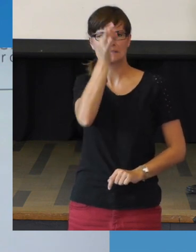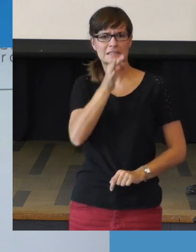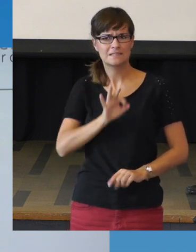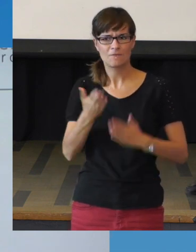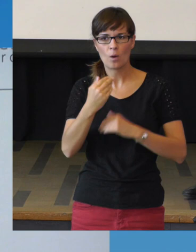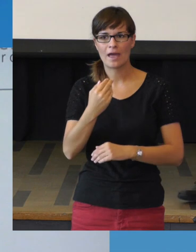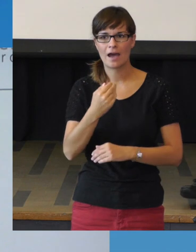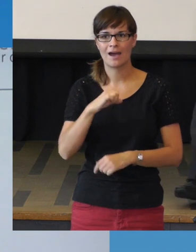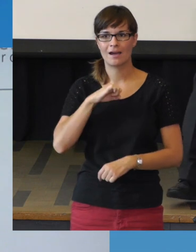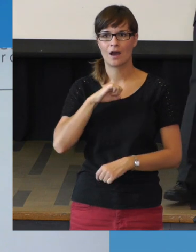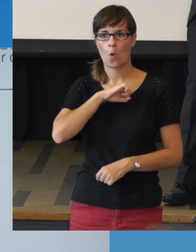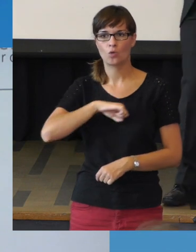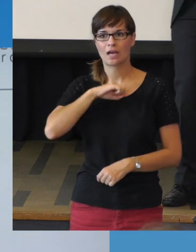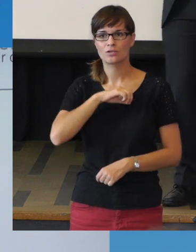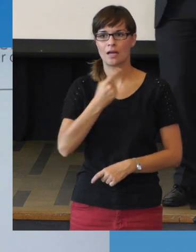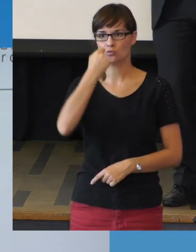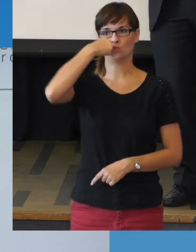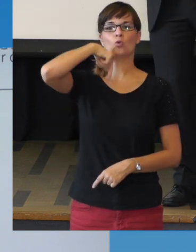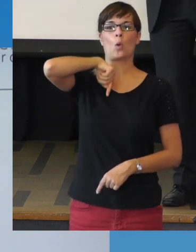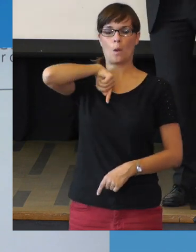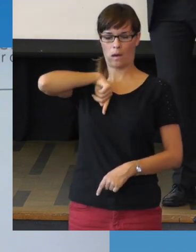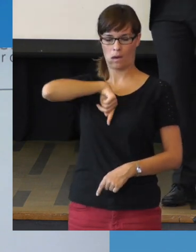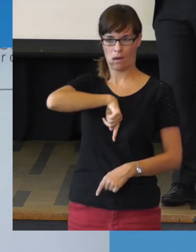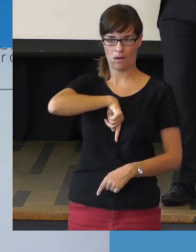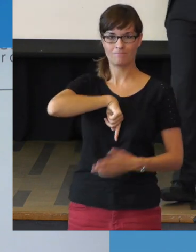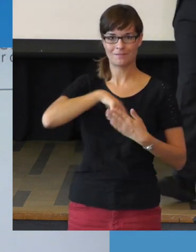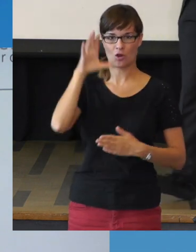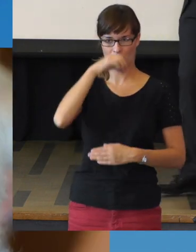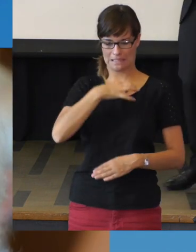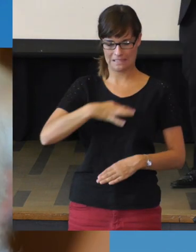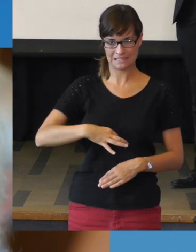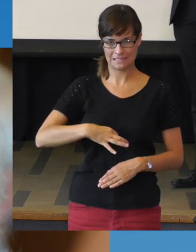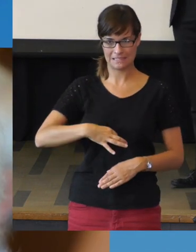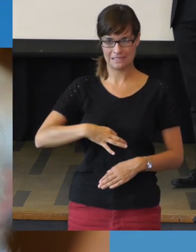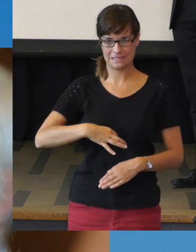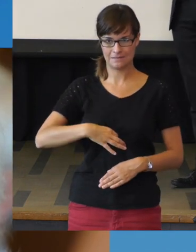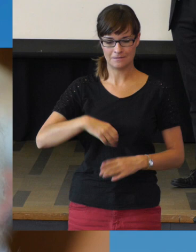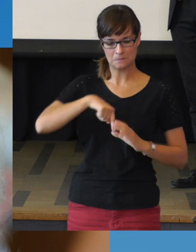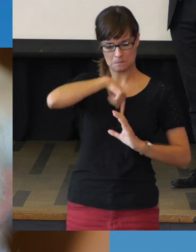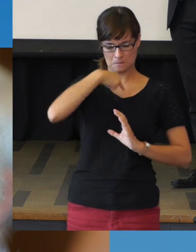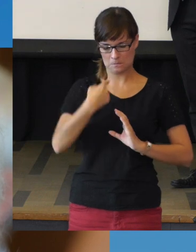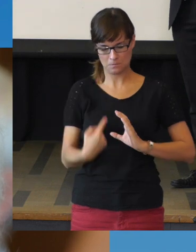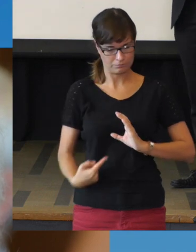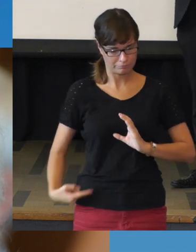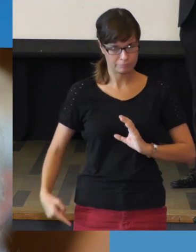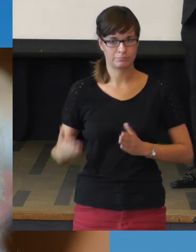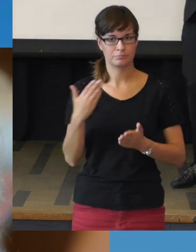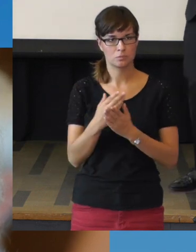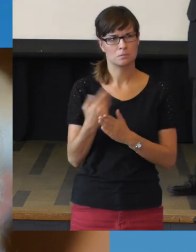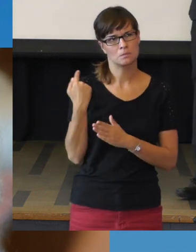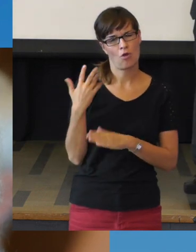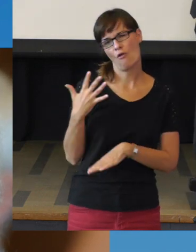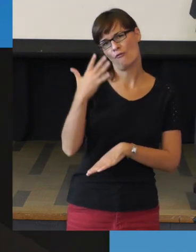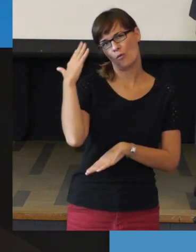Katheter gelöst und dann ist letztlich diese Prozedur beendet. All dies sind neue Verfahren, die sich in den letzten